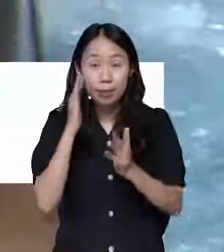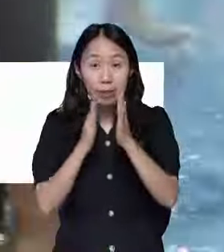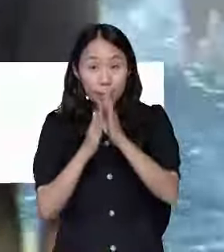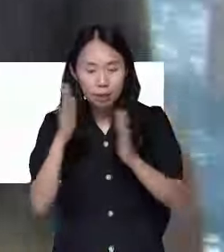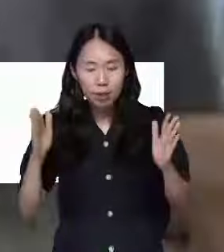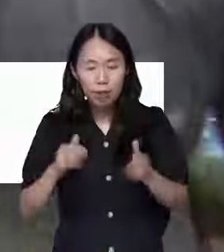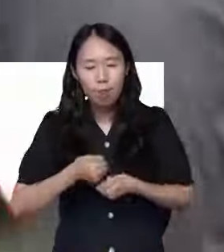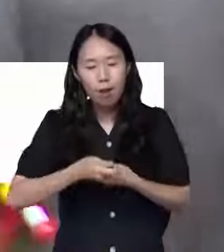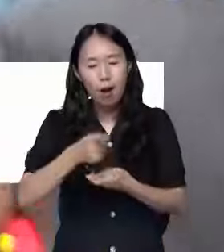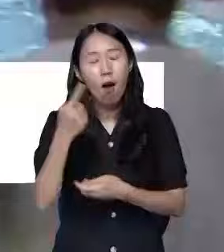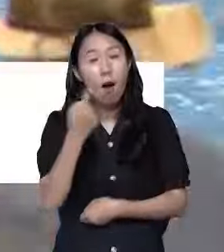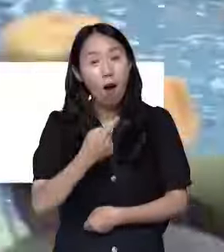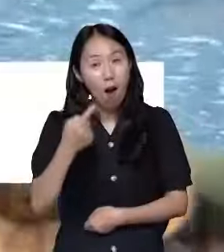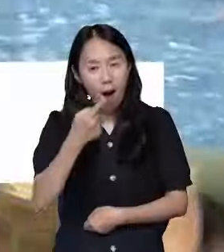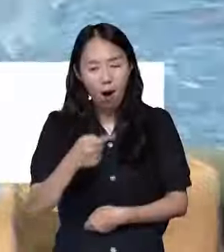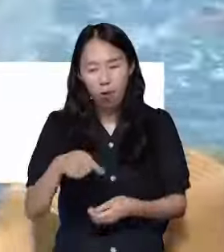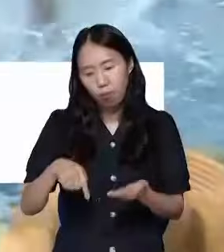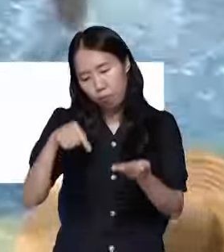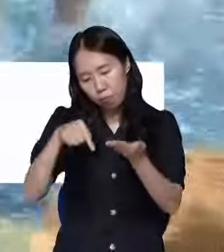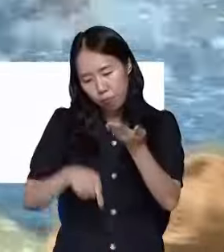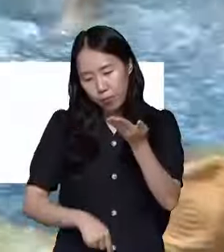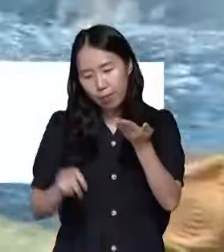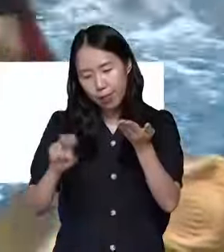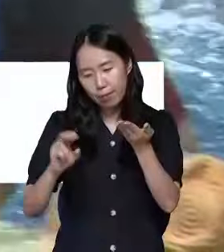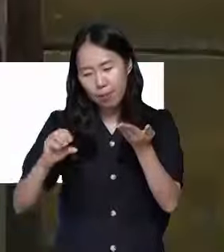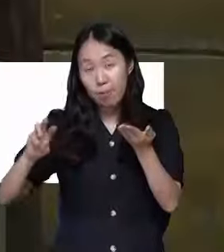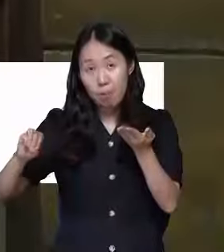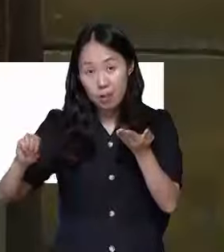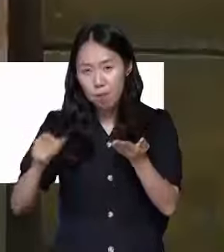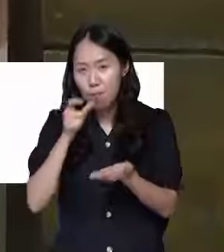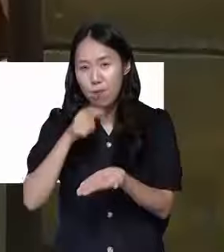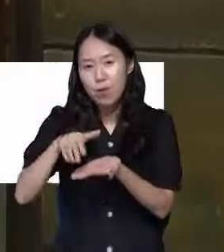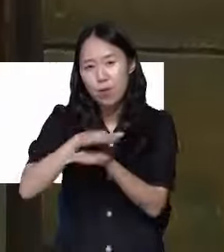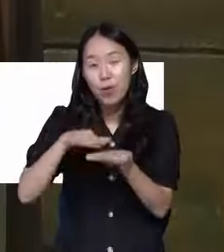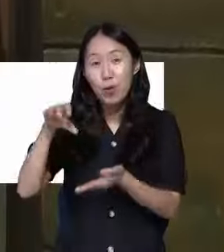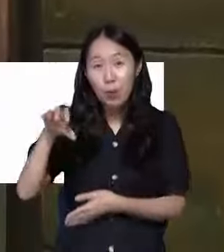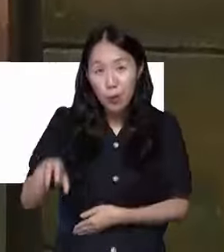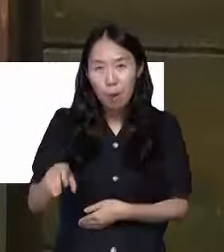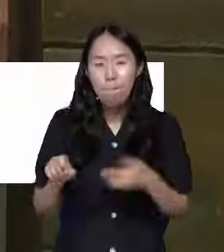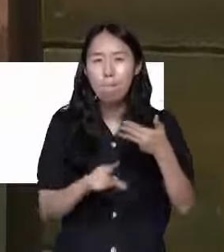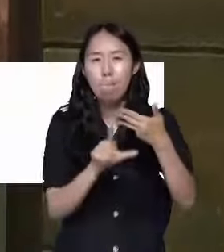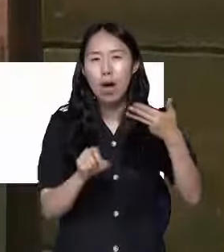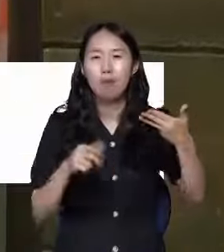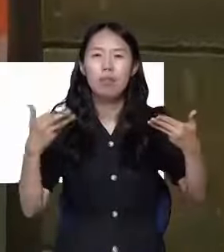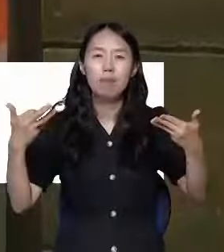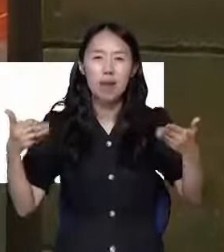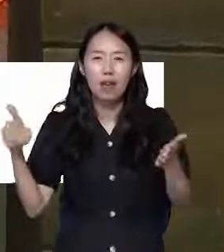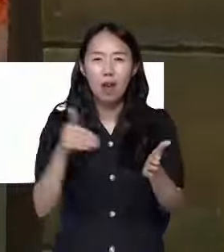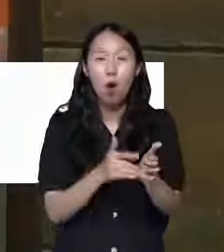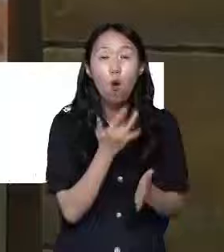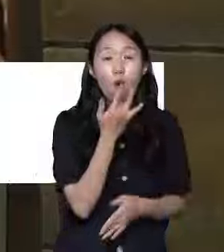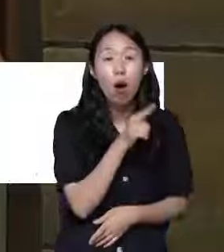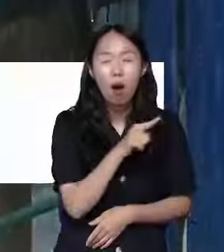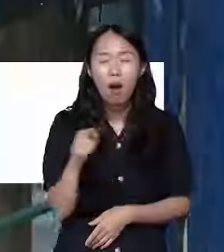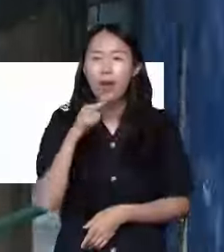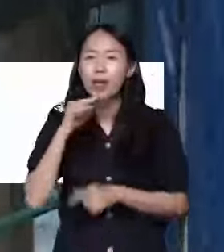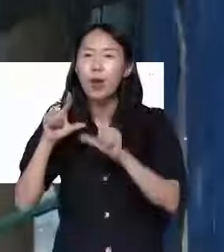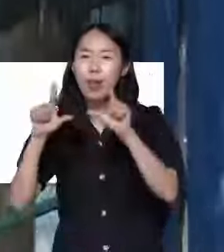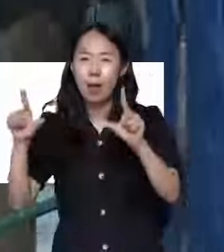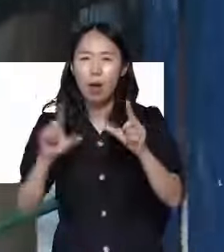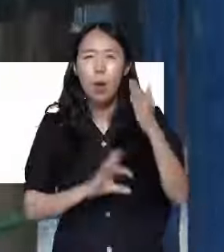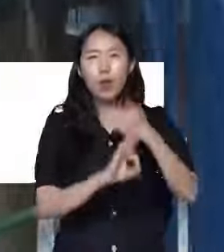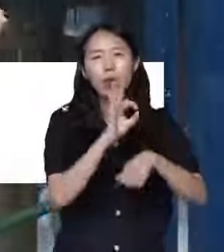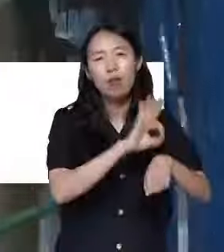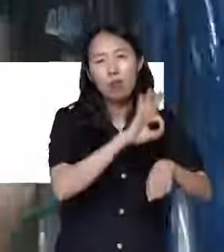규모 1000제곱미터, 평균 수심 20cm의 물놀이장은 다음 달 18일까지 매주 화요일에서 일요일